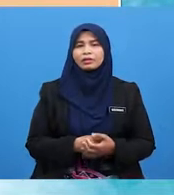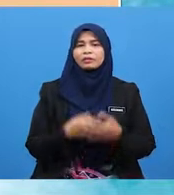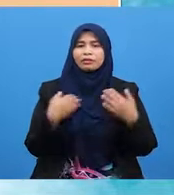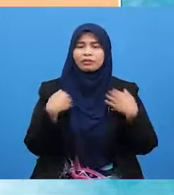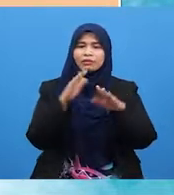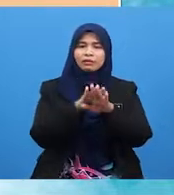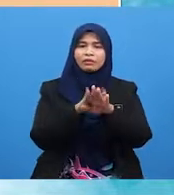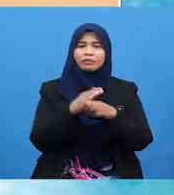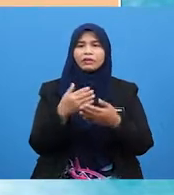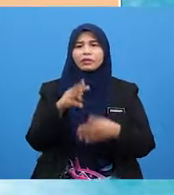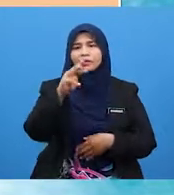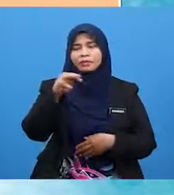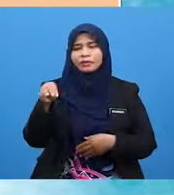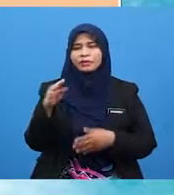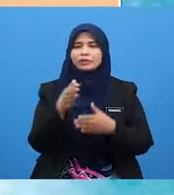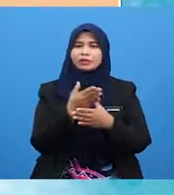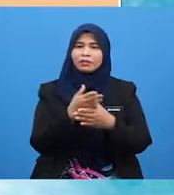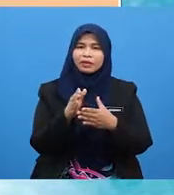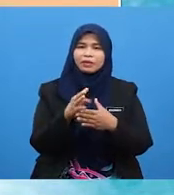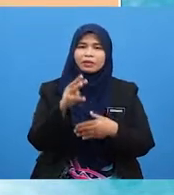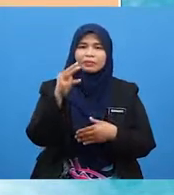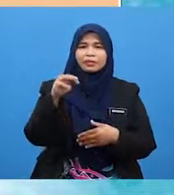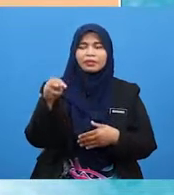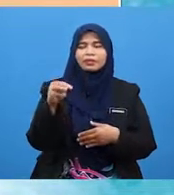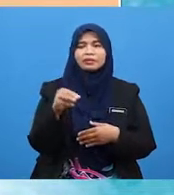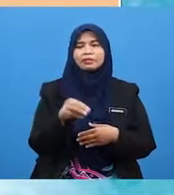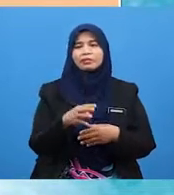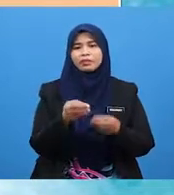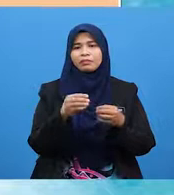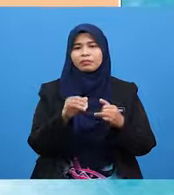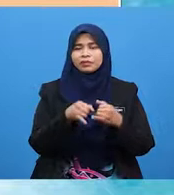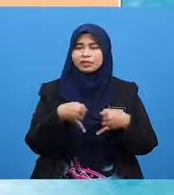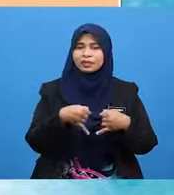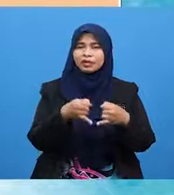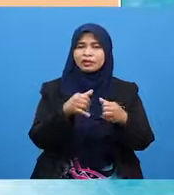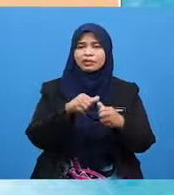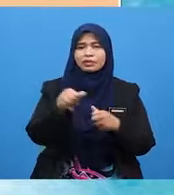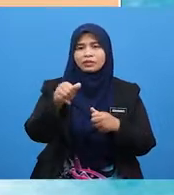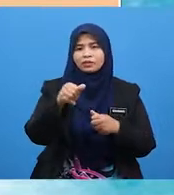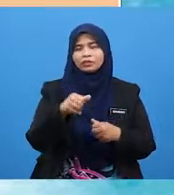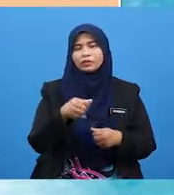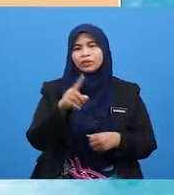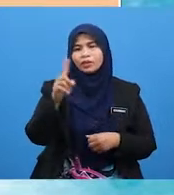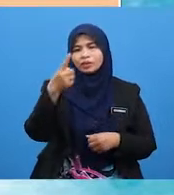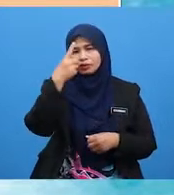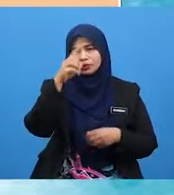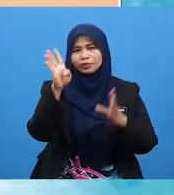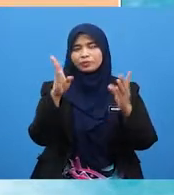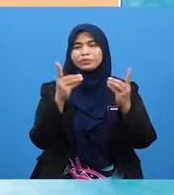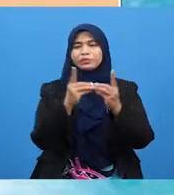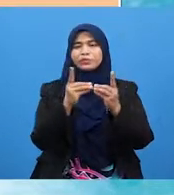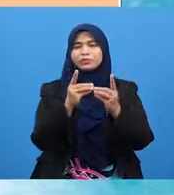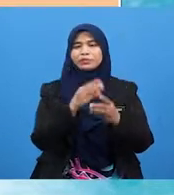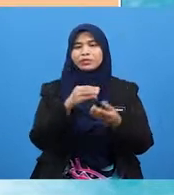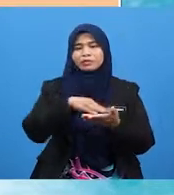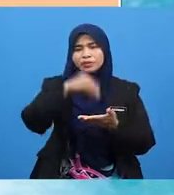ramai anak murid. Sebahagian daripada mereka sanggup bermusafir dari jauh hanya untuk bertemu dan